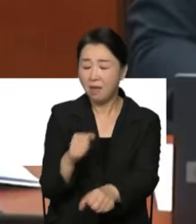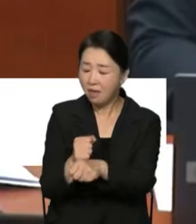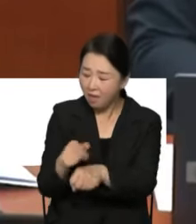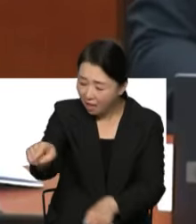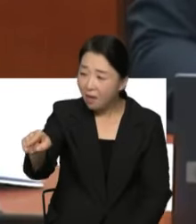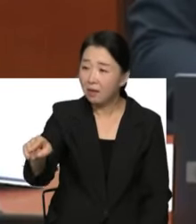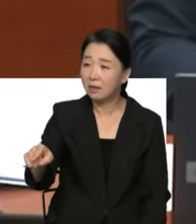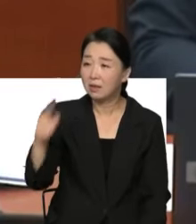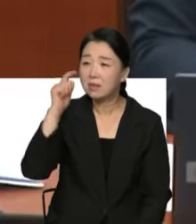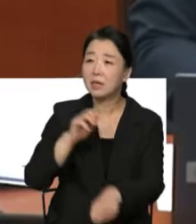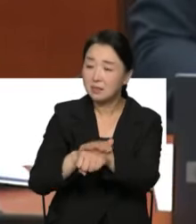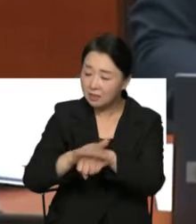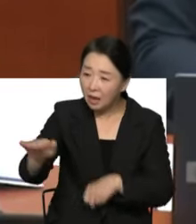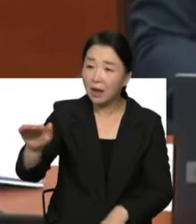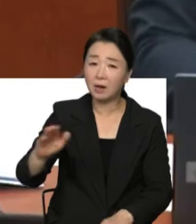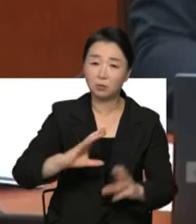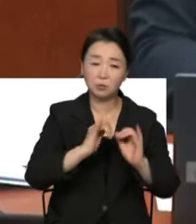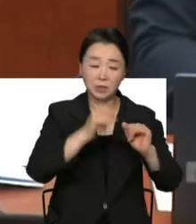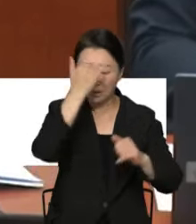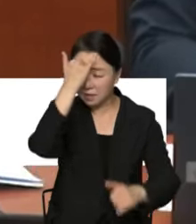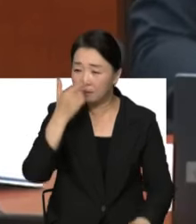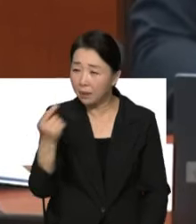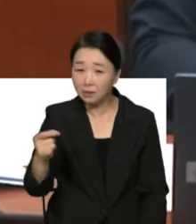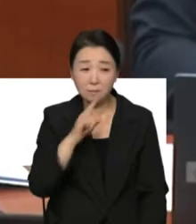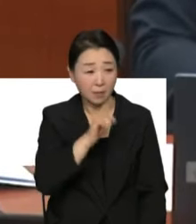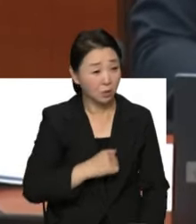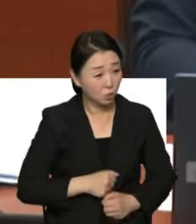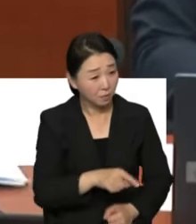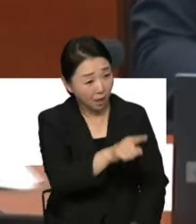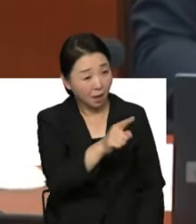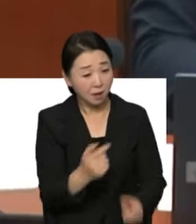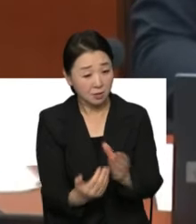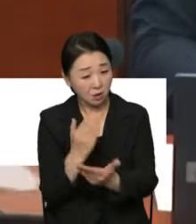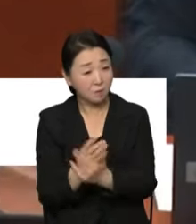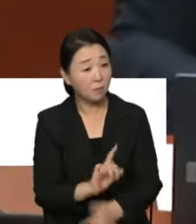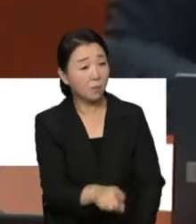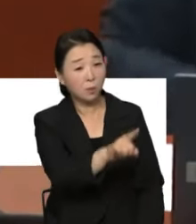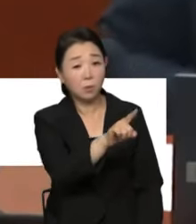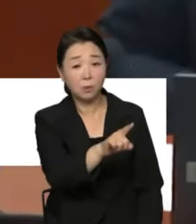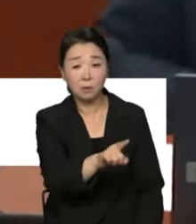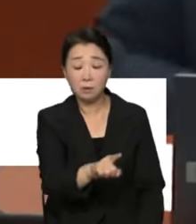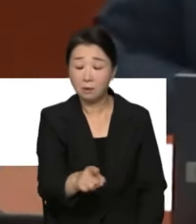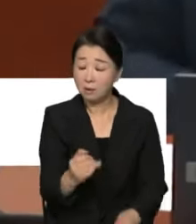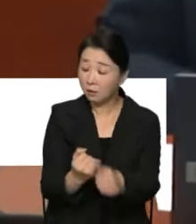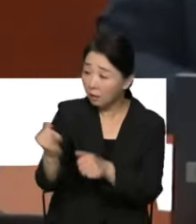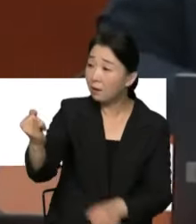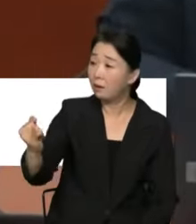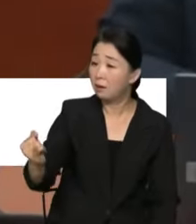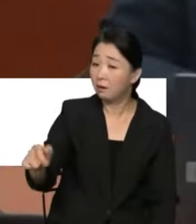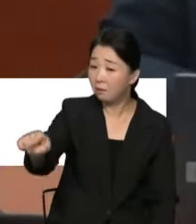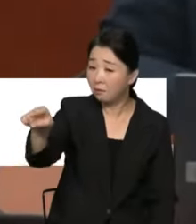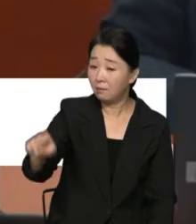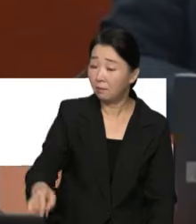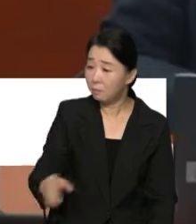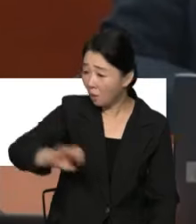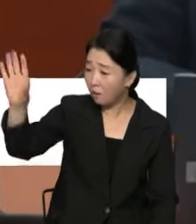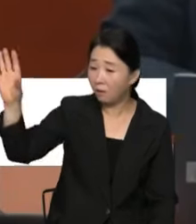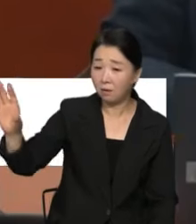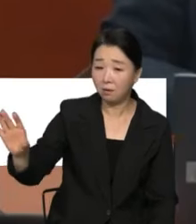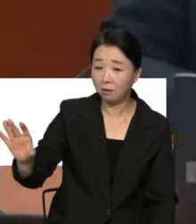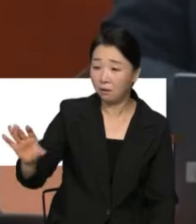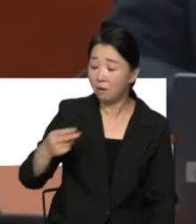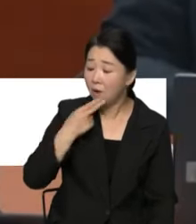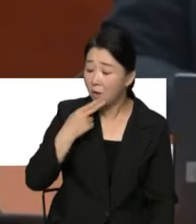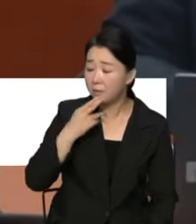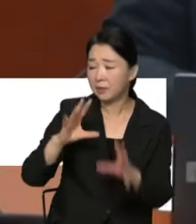현명한 판단이고 국민에 대한 예의 아닙니까? 말 조심하세요. 사고치지만요. 김건희 여사 버리지 않으면